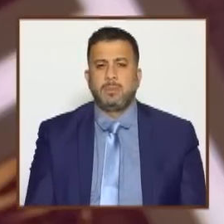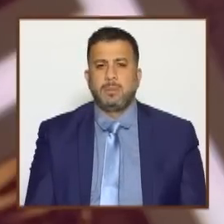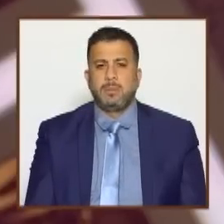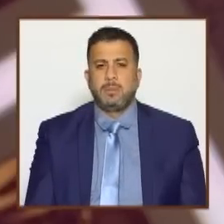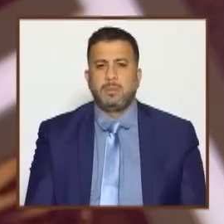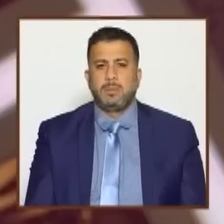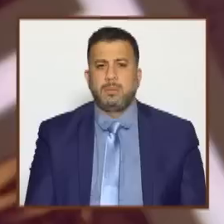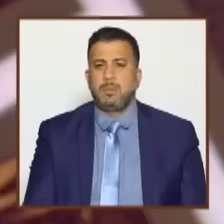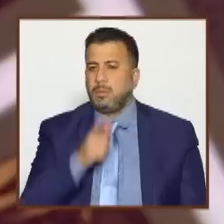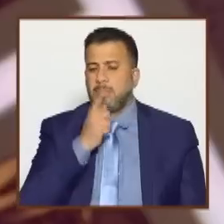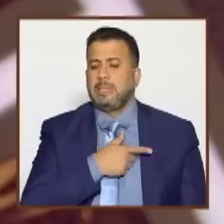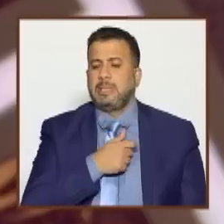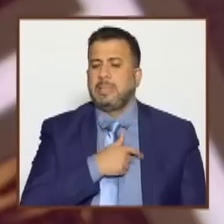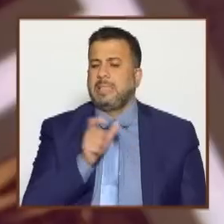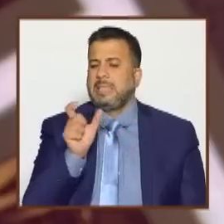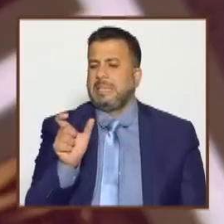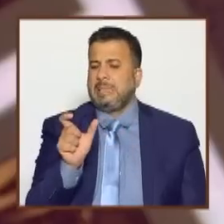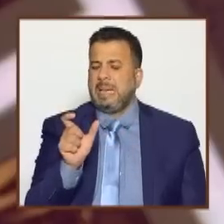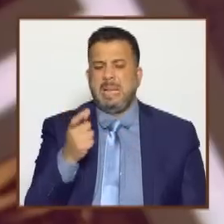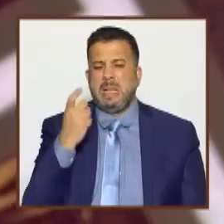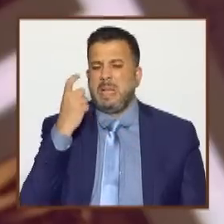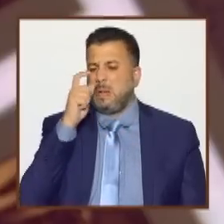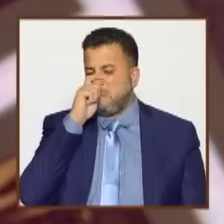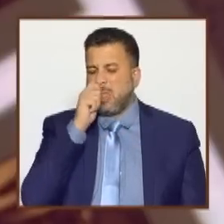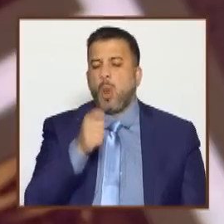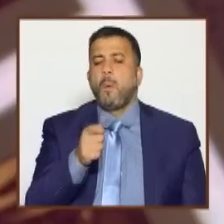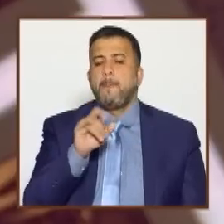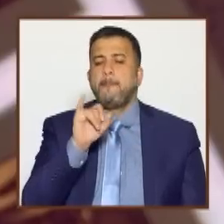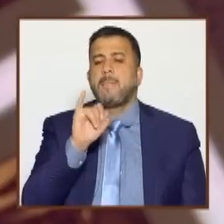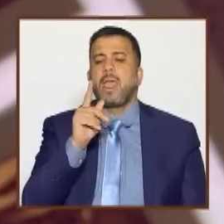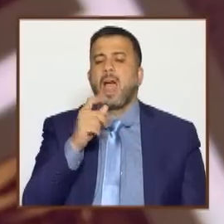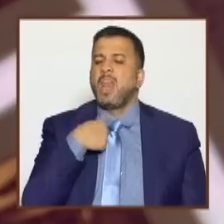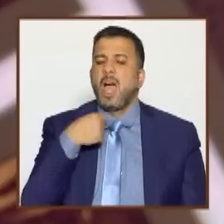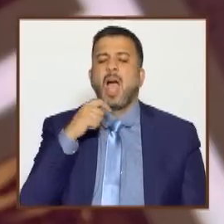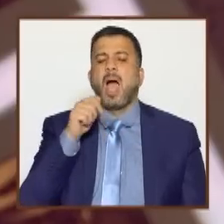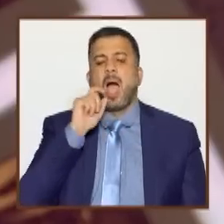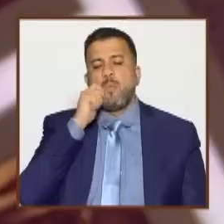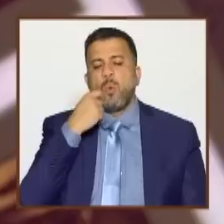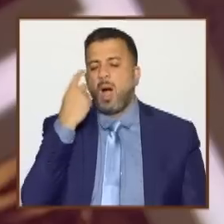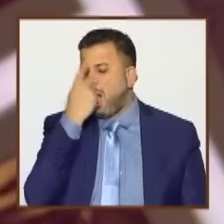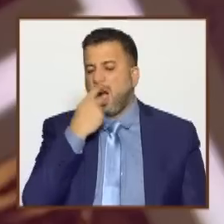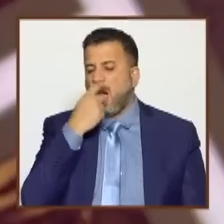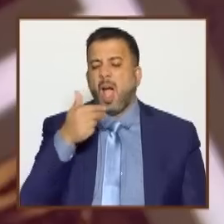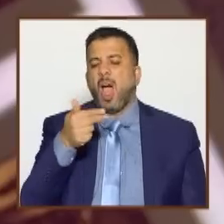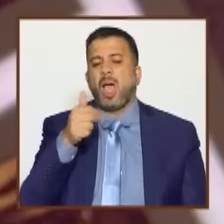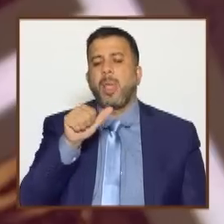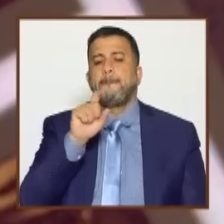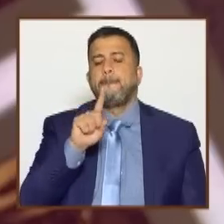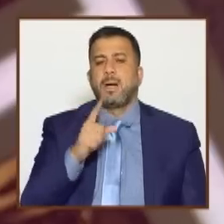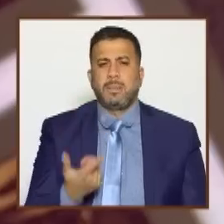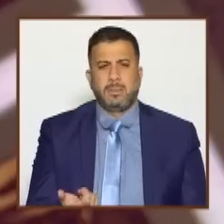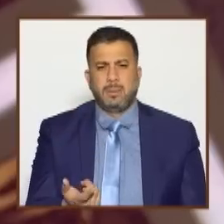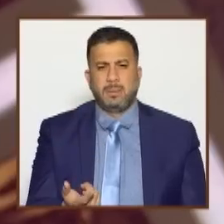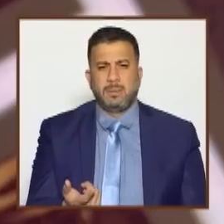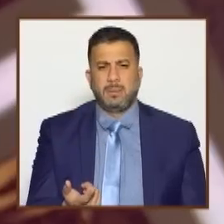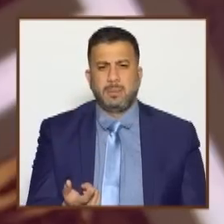هذه الألقاب الشينة، يقول أنا المظلوم، أنا أبو غضب، طيب يرضى